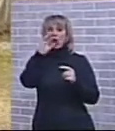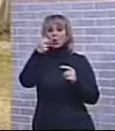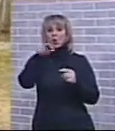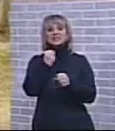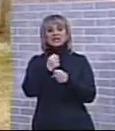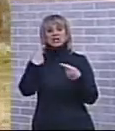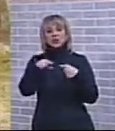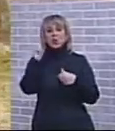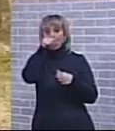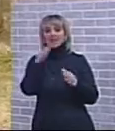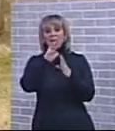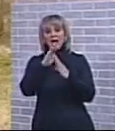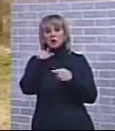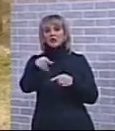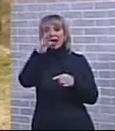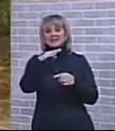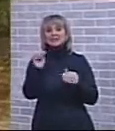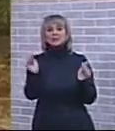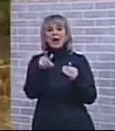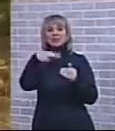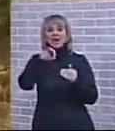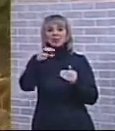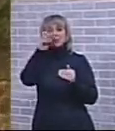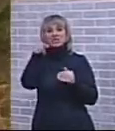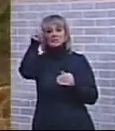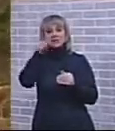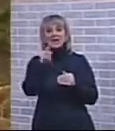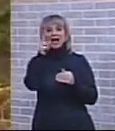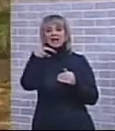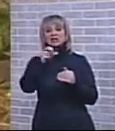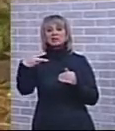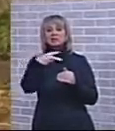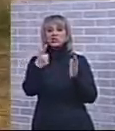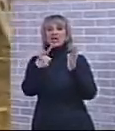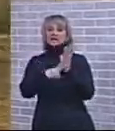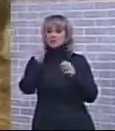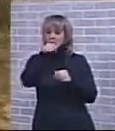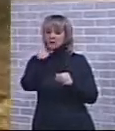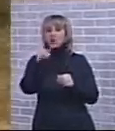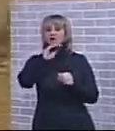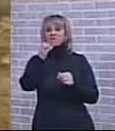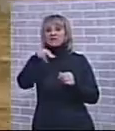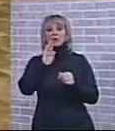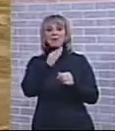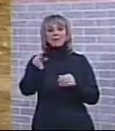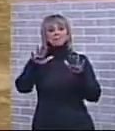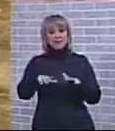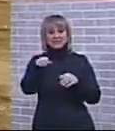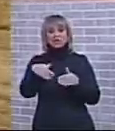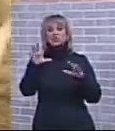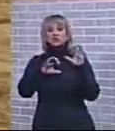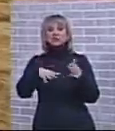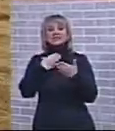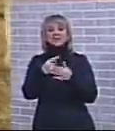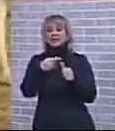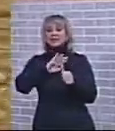сделали исключение в год экологии. Отец маленькой ламы – принц. Приехал из Калининграда в 2007-м. Мать – Фиби, местная. Хотя животные на